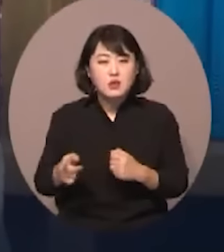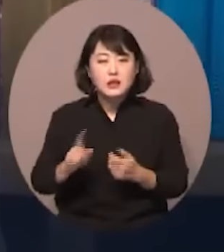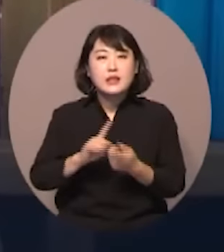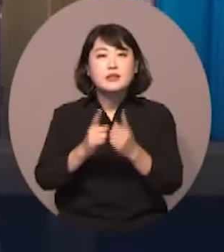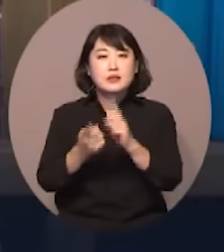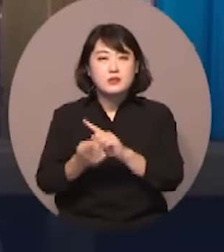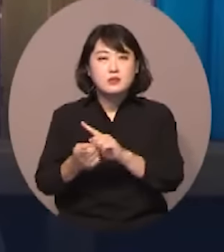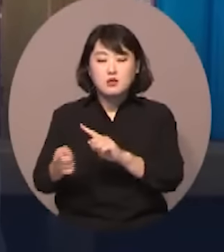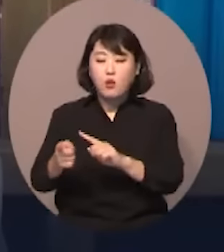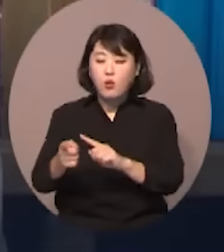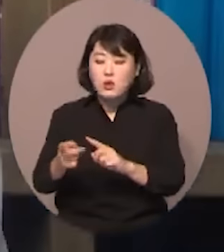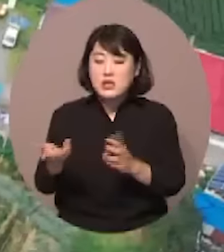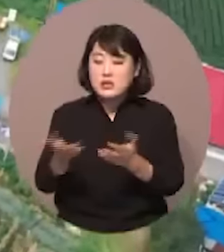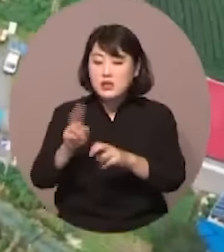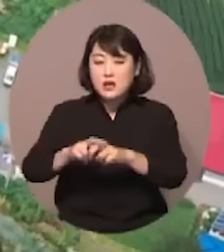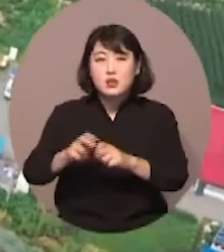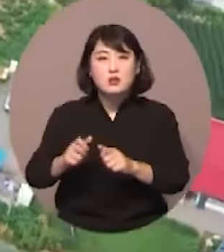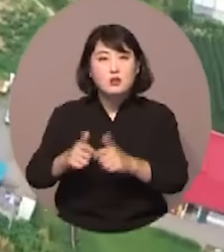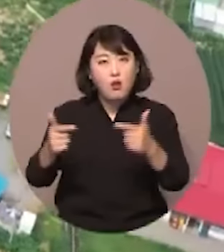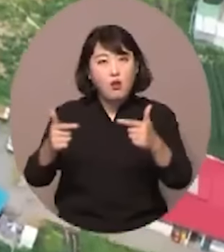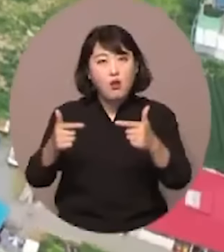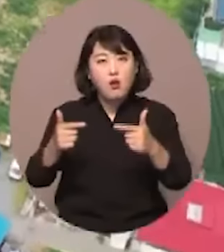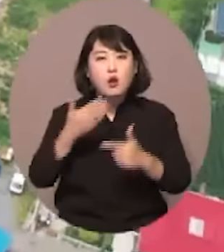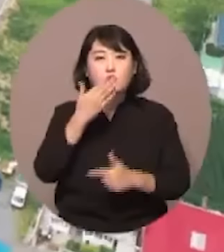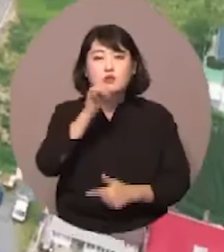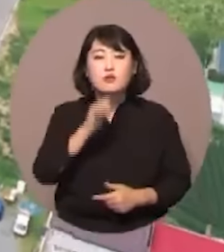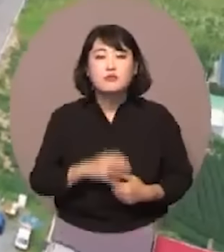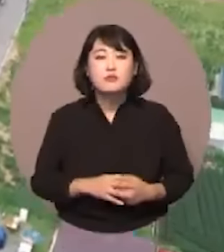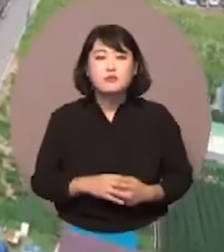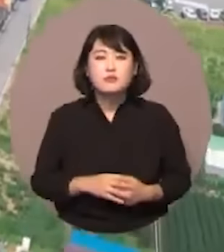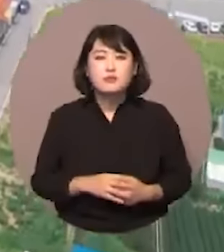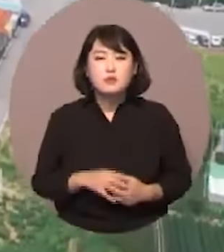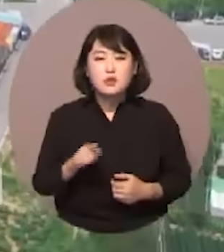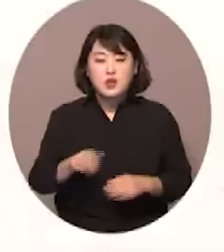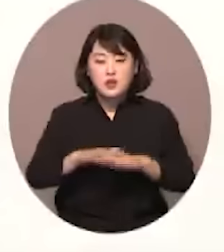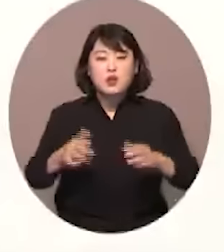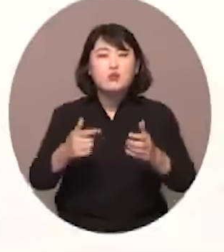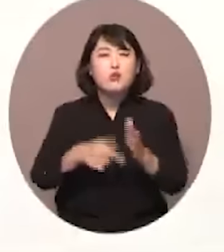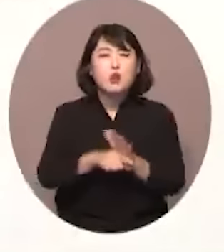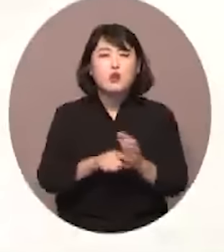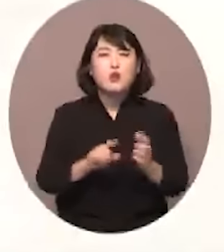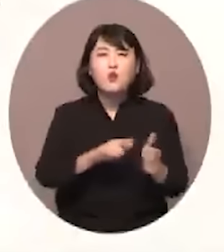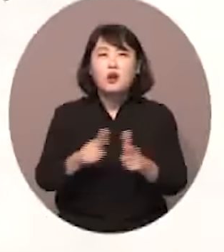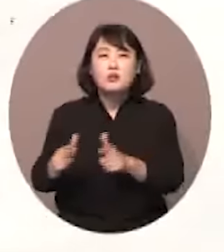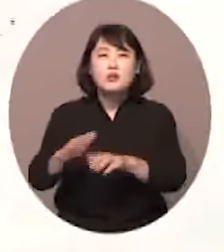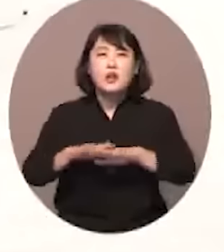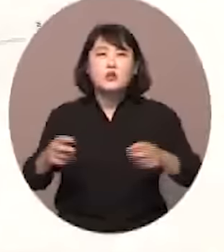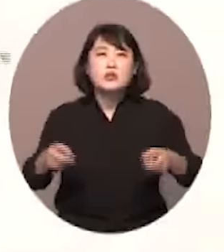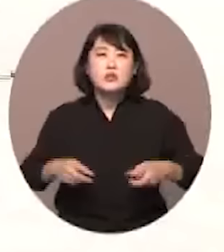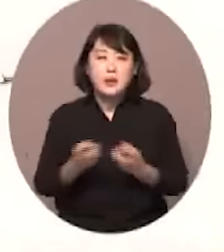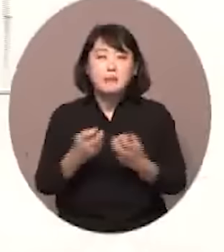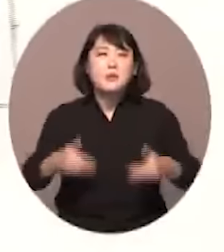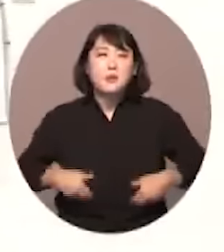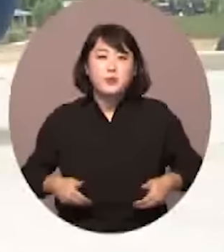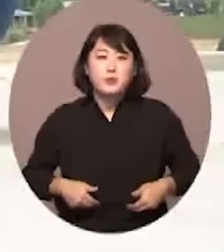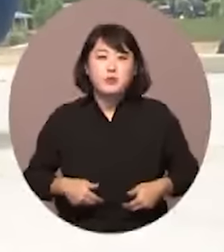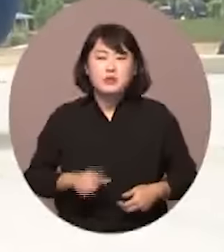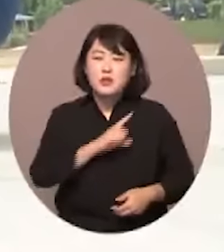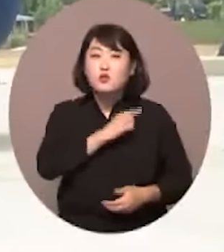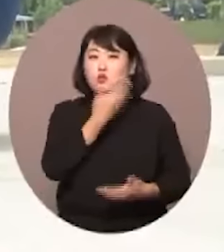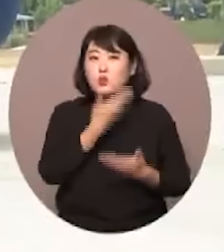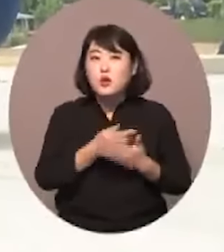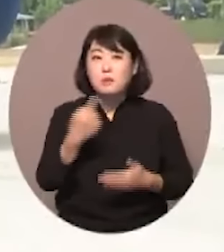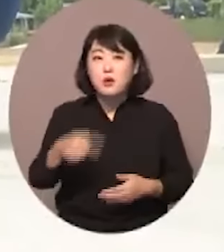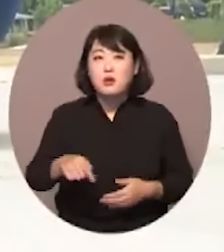인력으로서 활용될 수 있지 않는가. 식품 사막 현상을 해결하기 위한 다양한 해법이 요구되는 가운데 가장 중요한